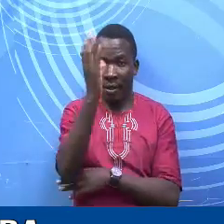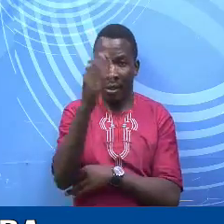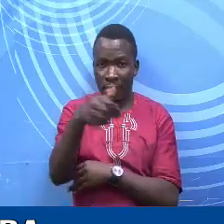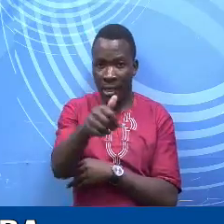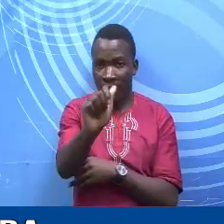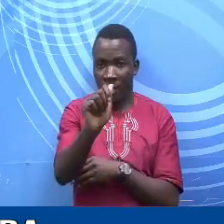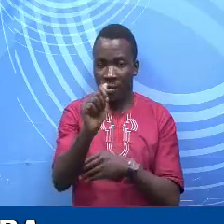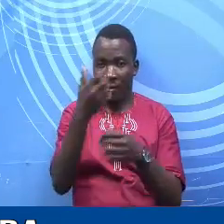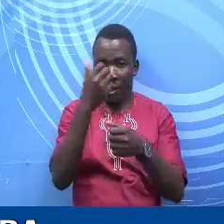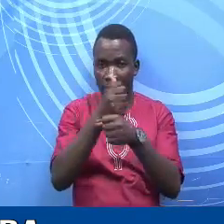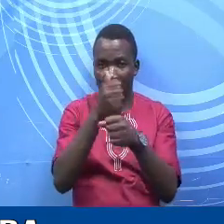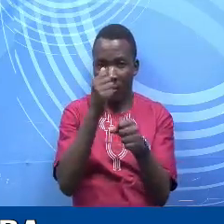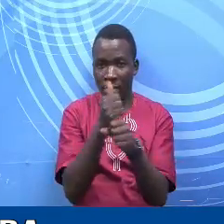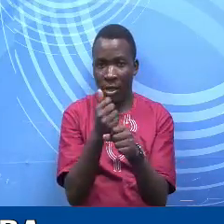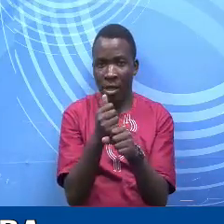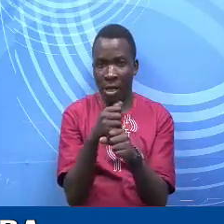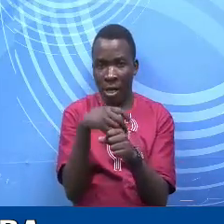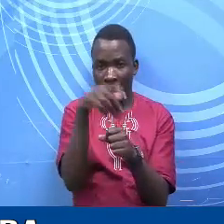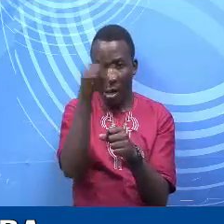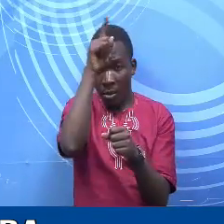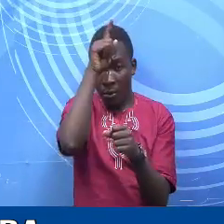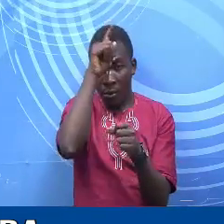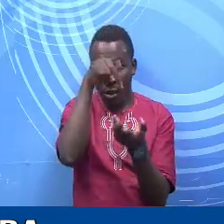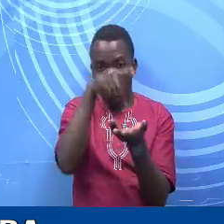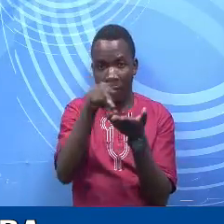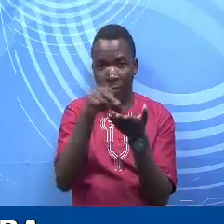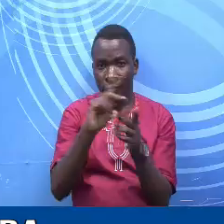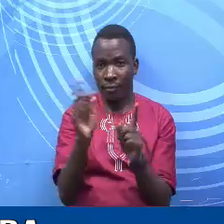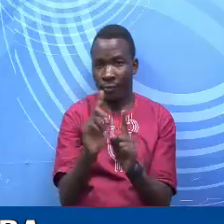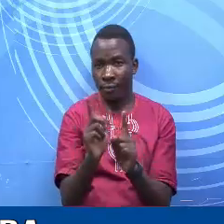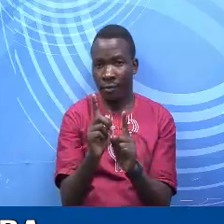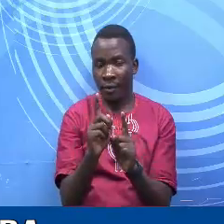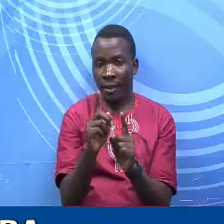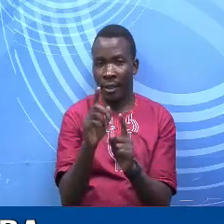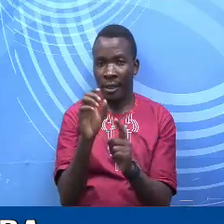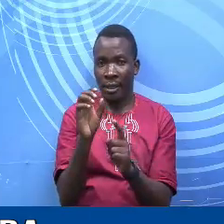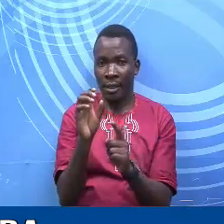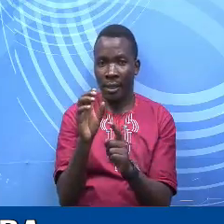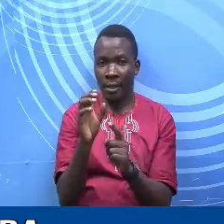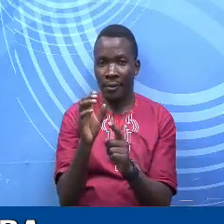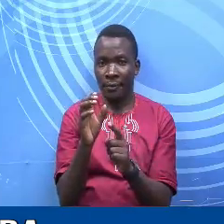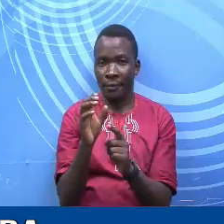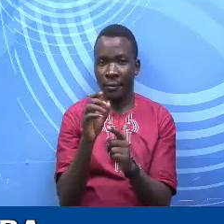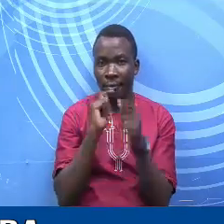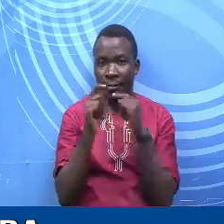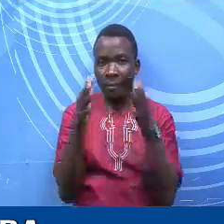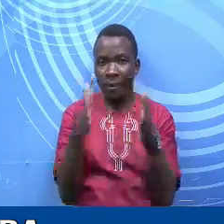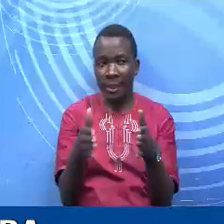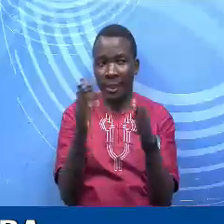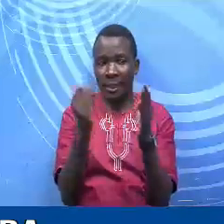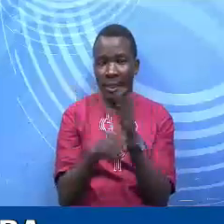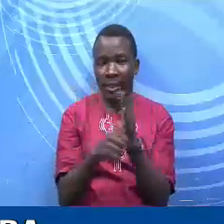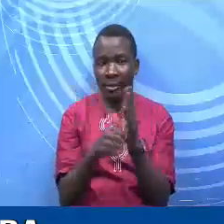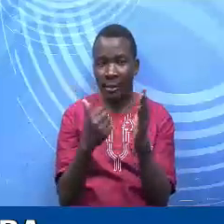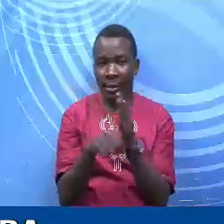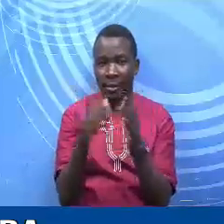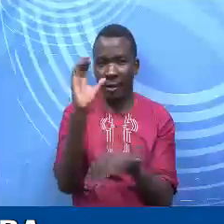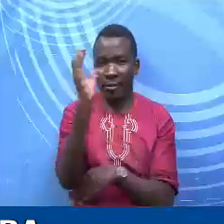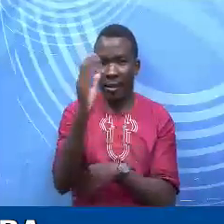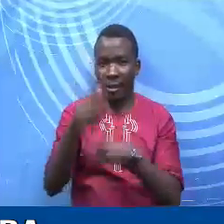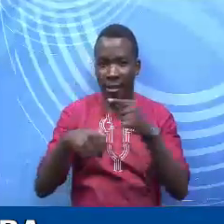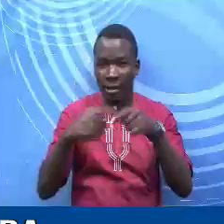kandi bikaba biri gukorwa umuturage nta mafaranga atanze. Siriste nawe ushya amaboko. Ikibazo cy'amashyamba